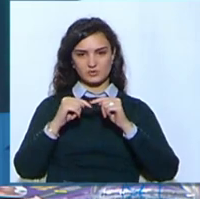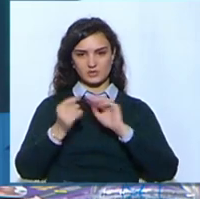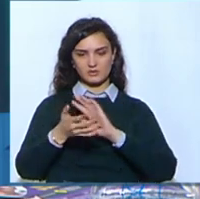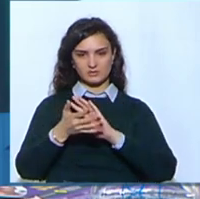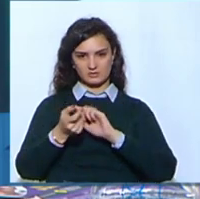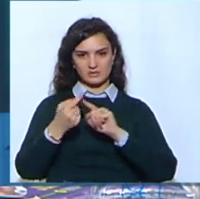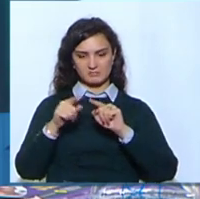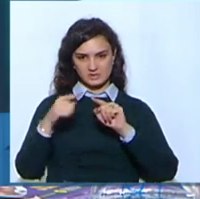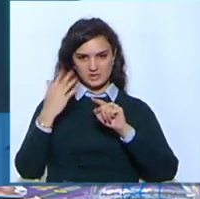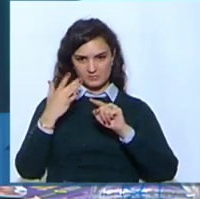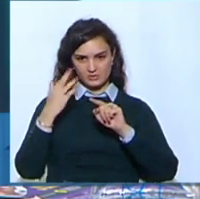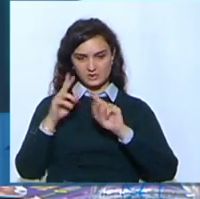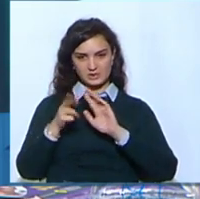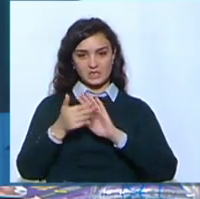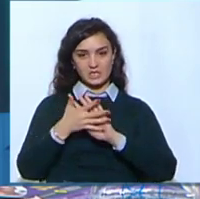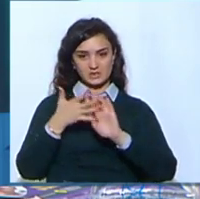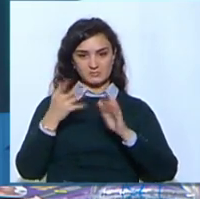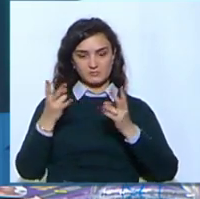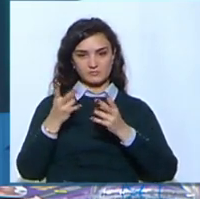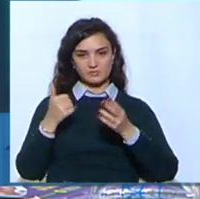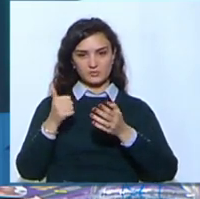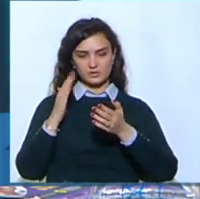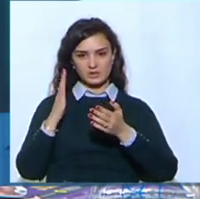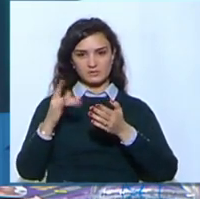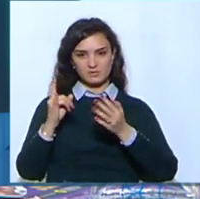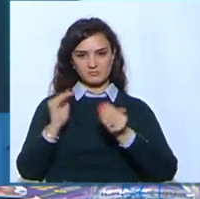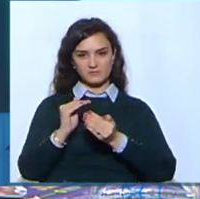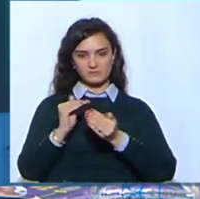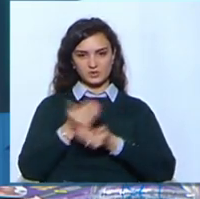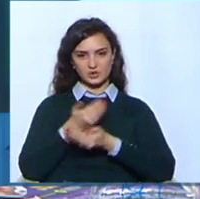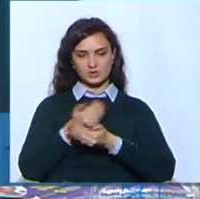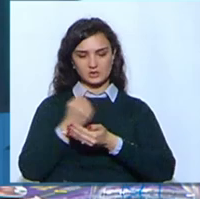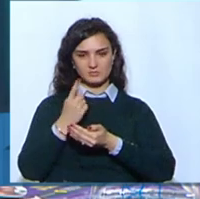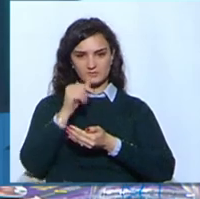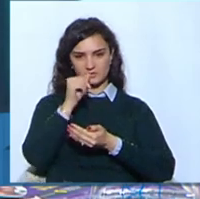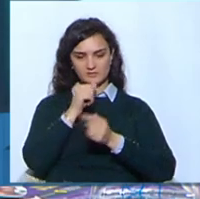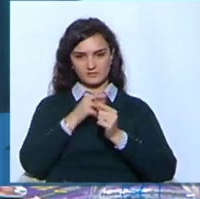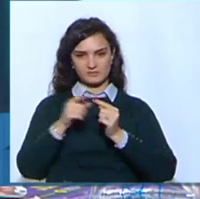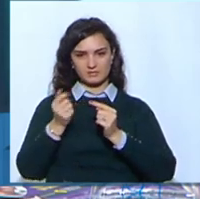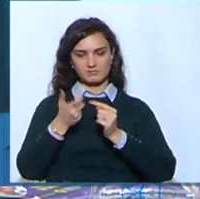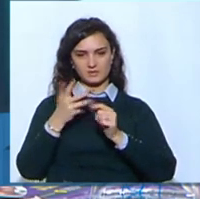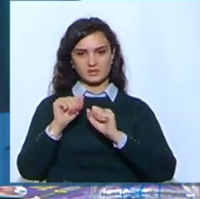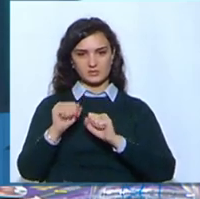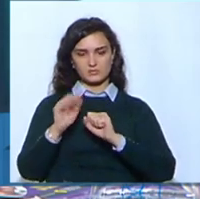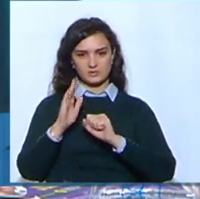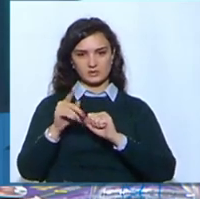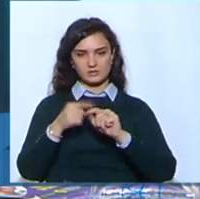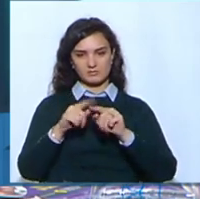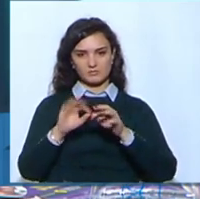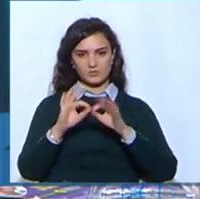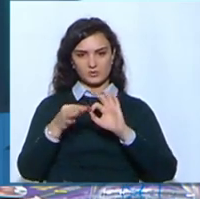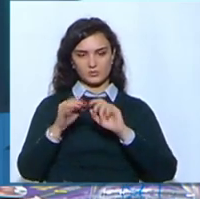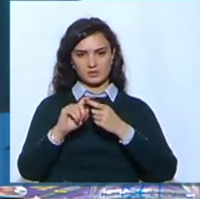იმის წარმოდგენა და გააზრებაც გვჭირდება, როგორი იქნება ახალშობილის სიცოცხლის პირველი თვეები, რამდენად დაცული იქნება ის ამ